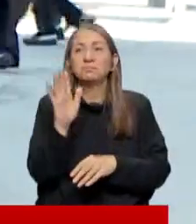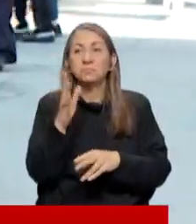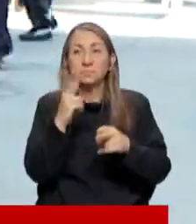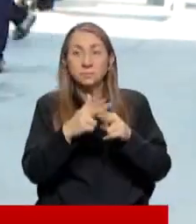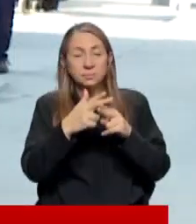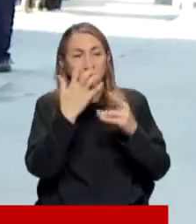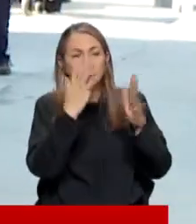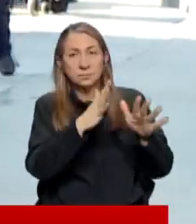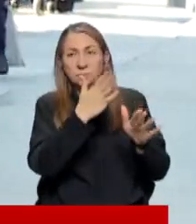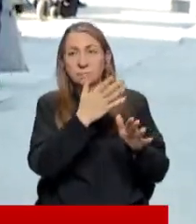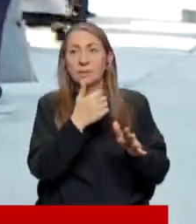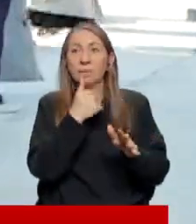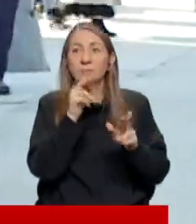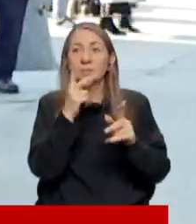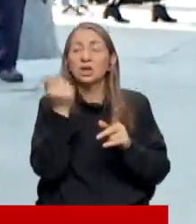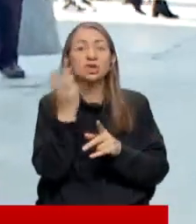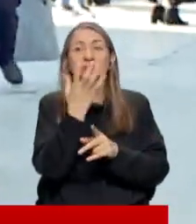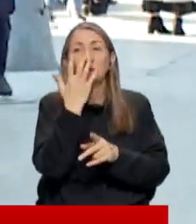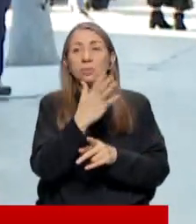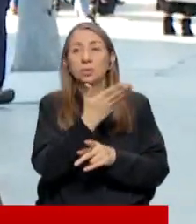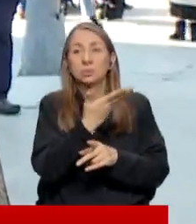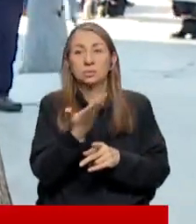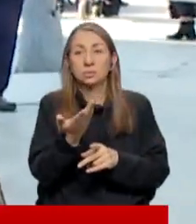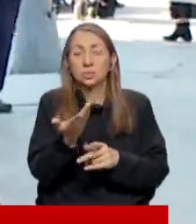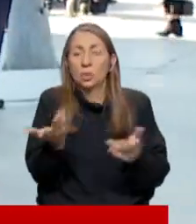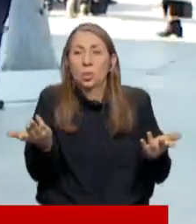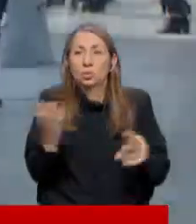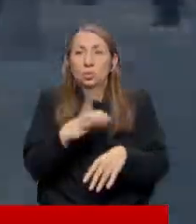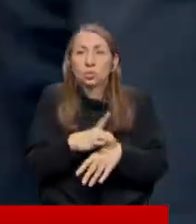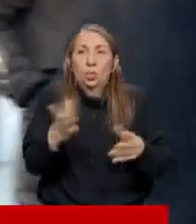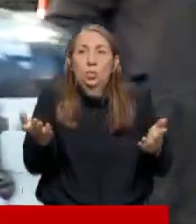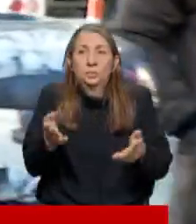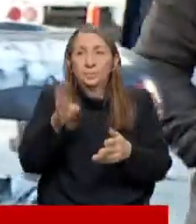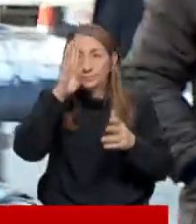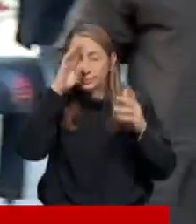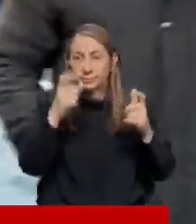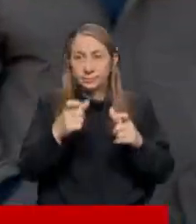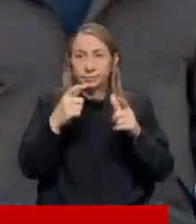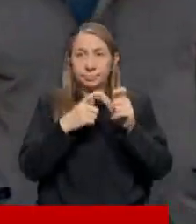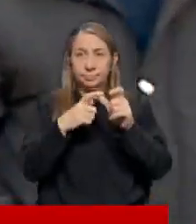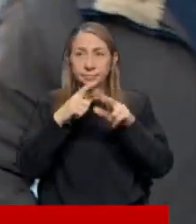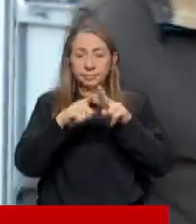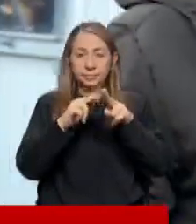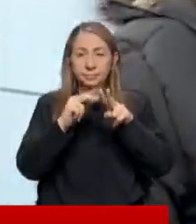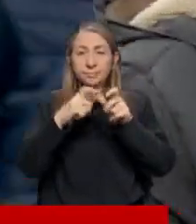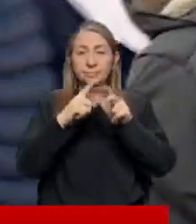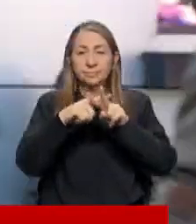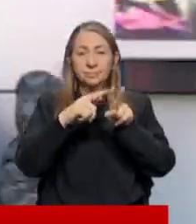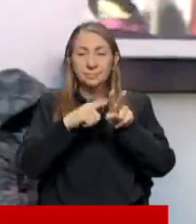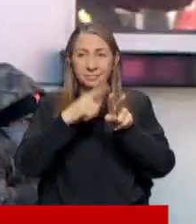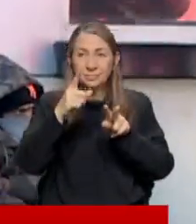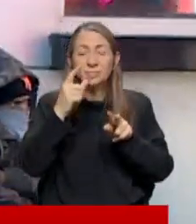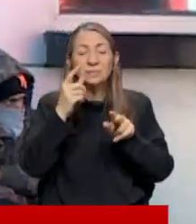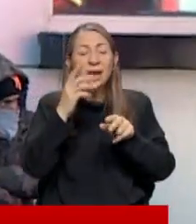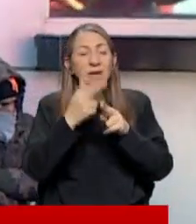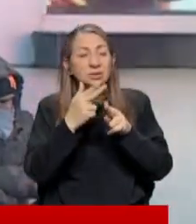acil bekliyor işte abim gibi kaç kişi bekliyor yok doktor yok İstanbul'da da Safiye Akçay günlerce acilde